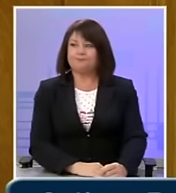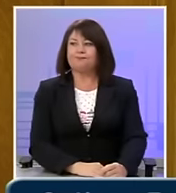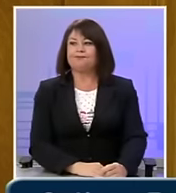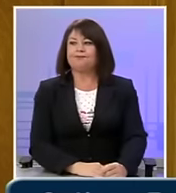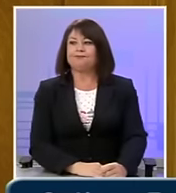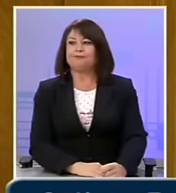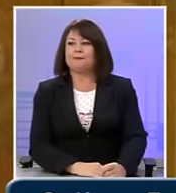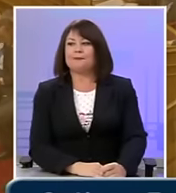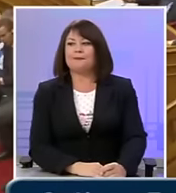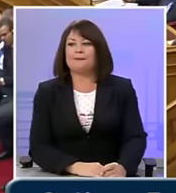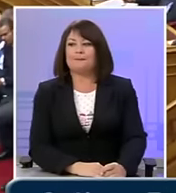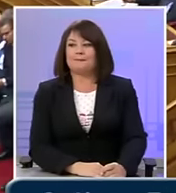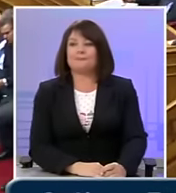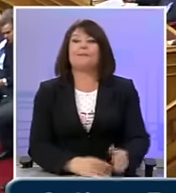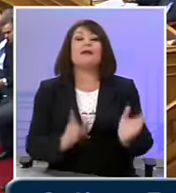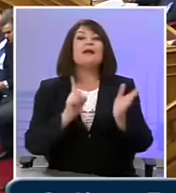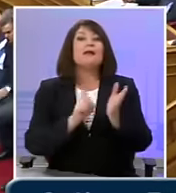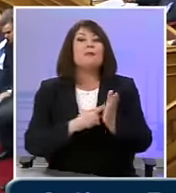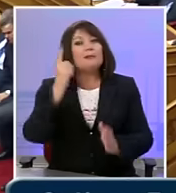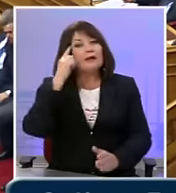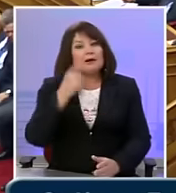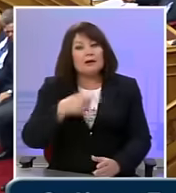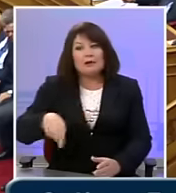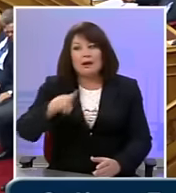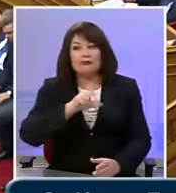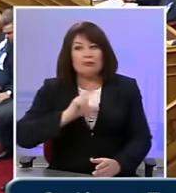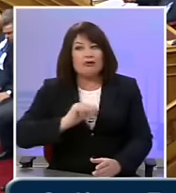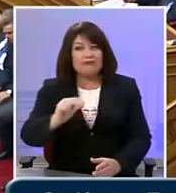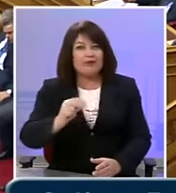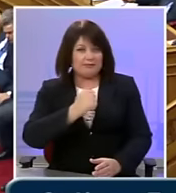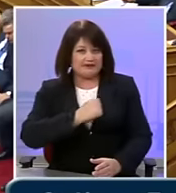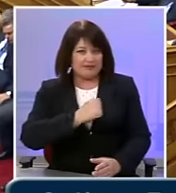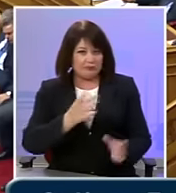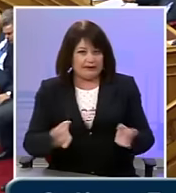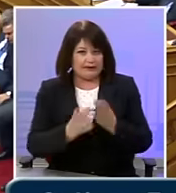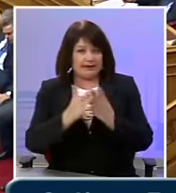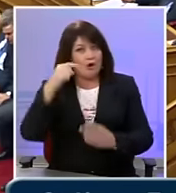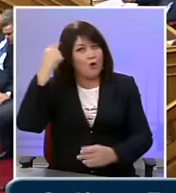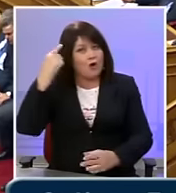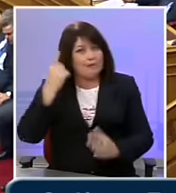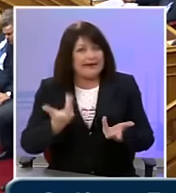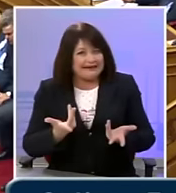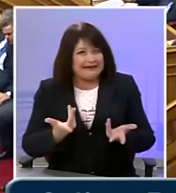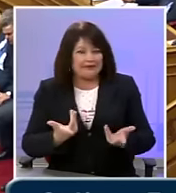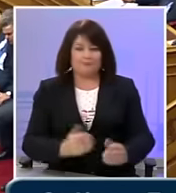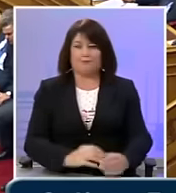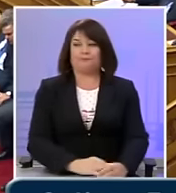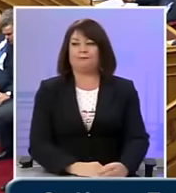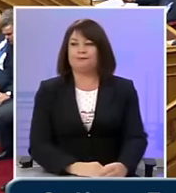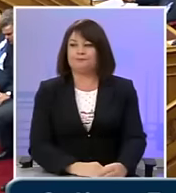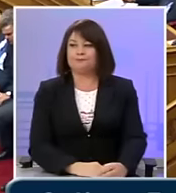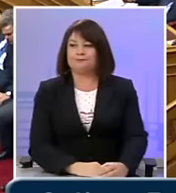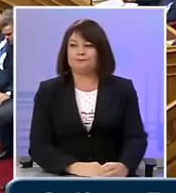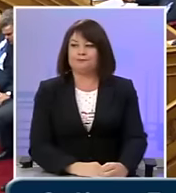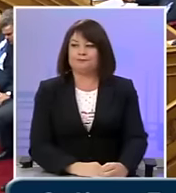αν έχουμε ένα κοινό όραμα, μια κοινή τύχη. Όταν μπήκα εκείνο το βράδυ,